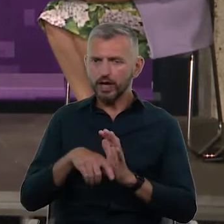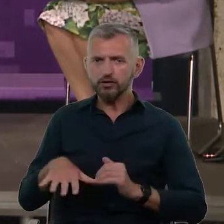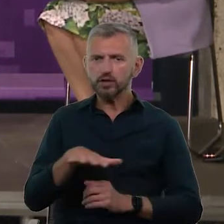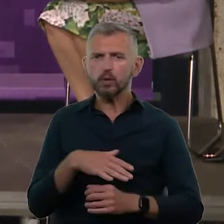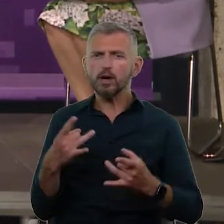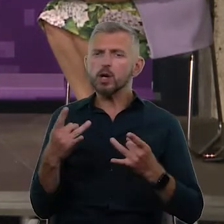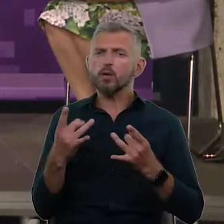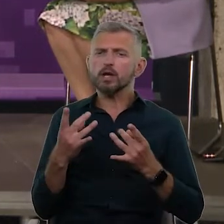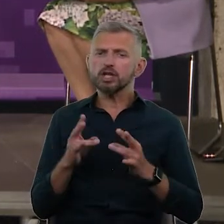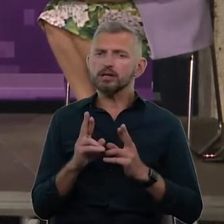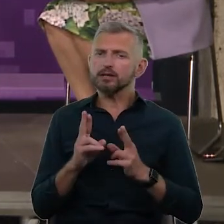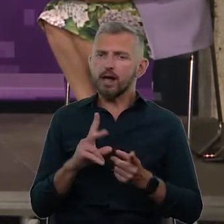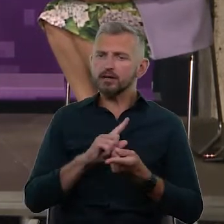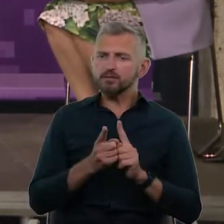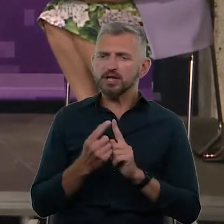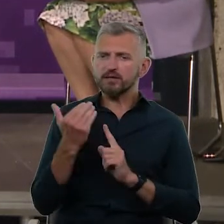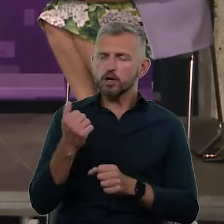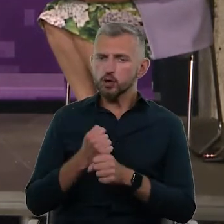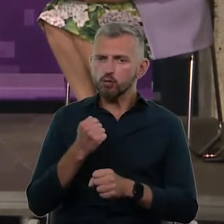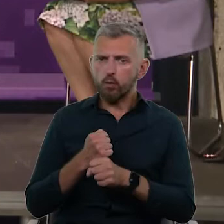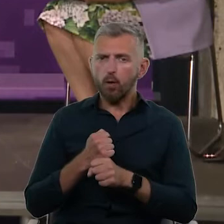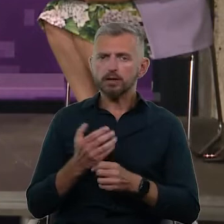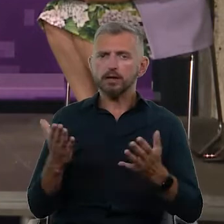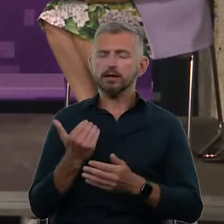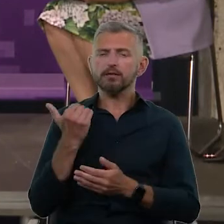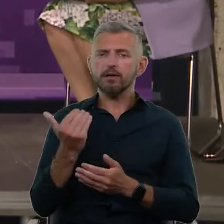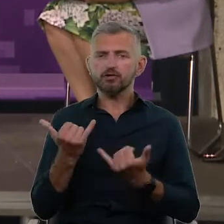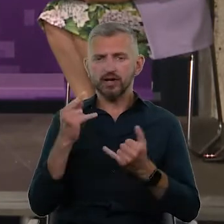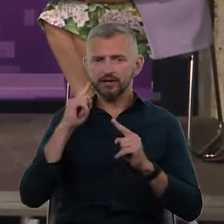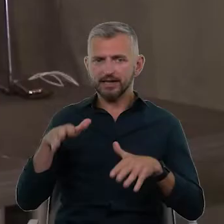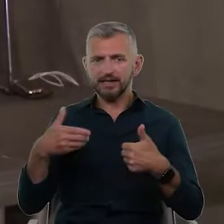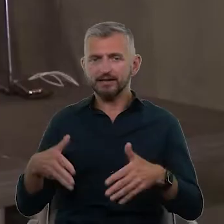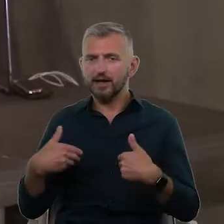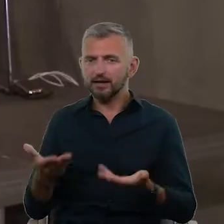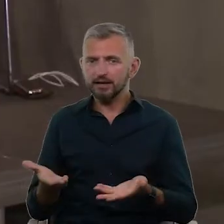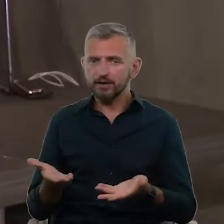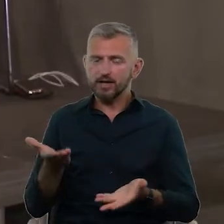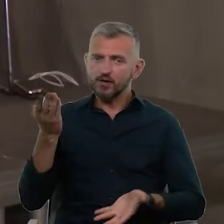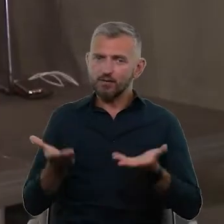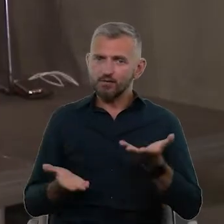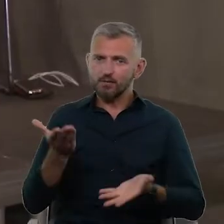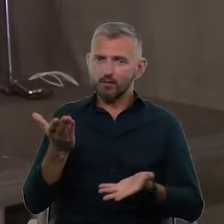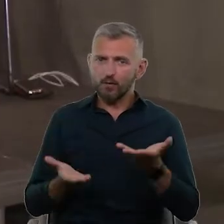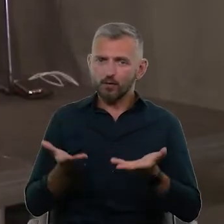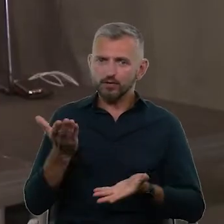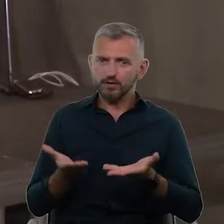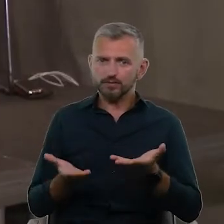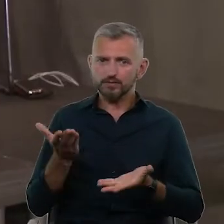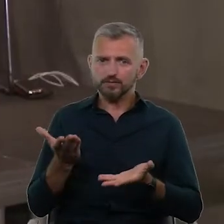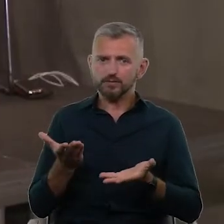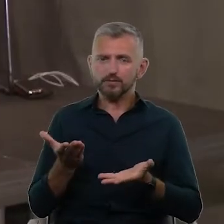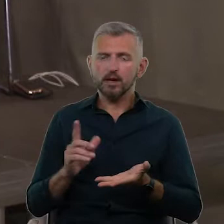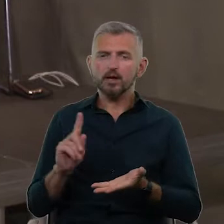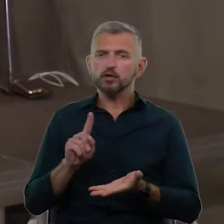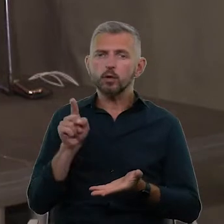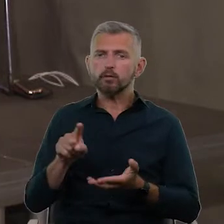розкажіть, як змінилася ваша робота, які ваші зараз ініціативи, може, скажімо так,